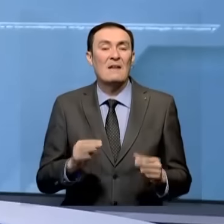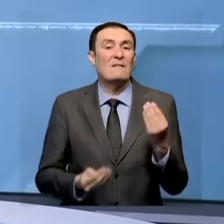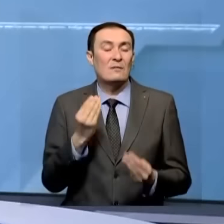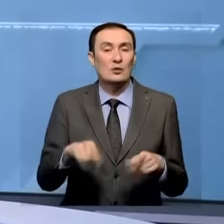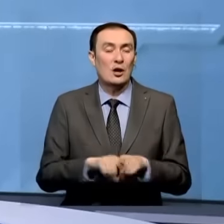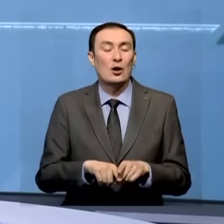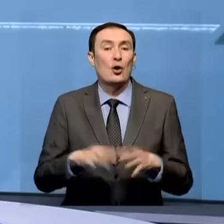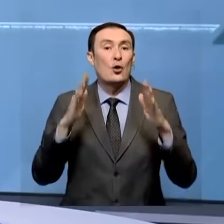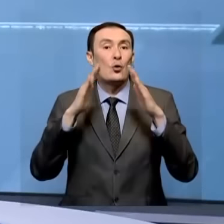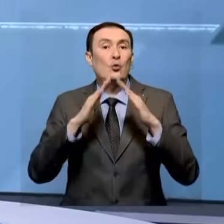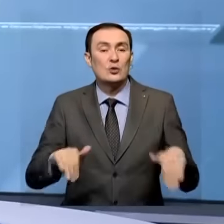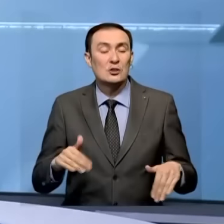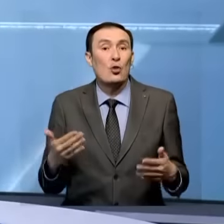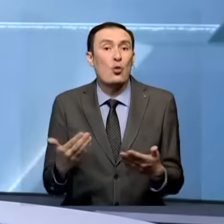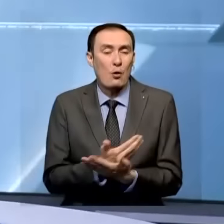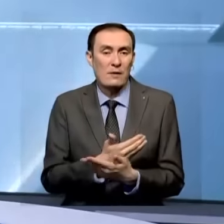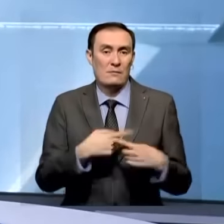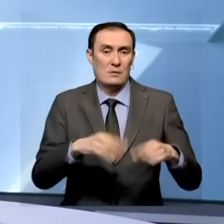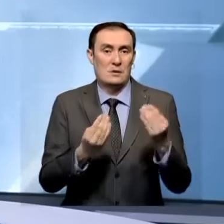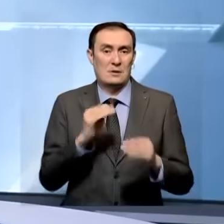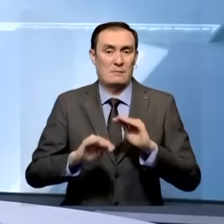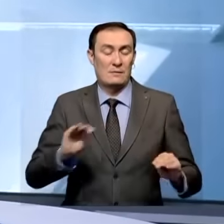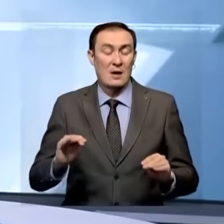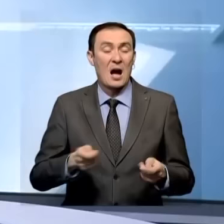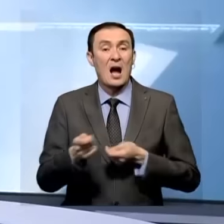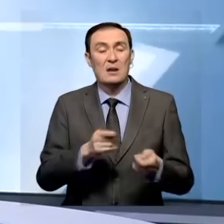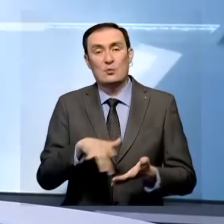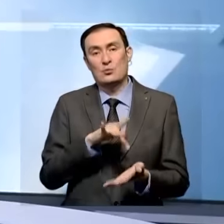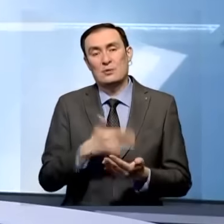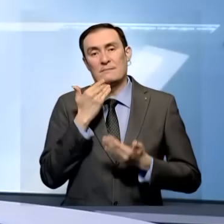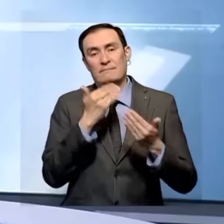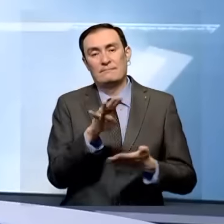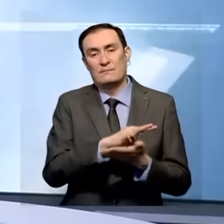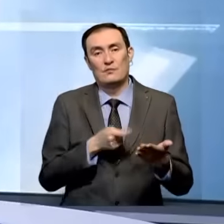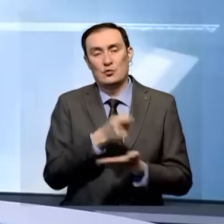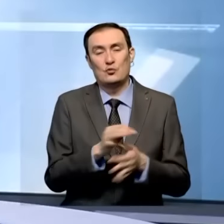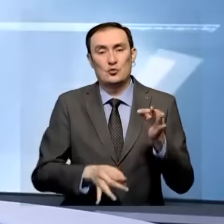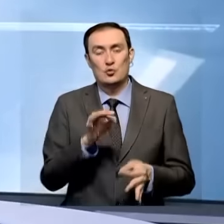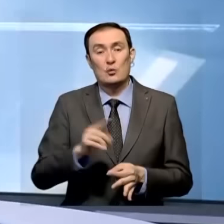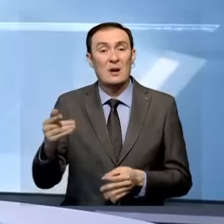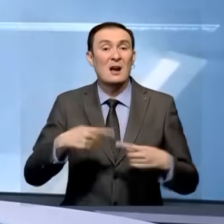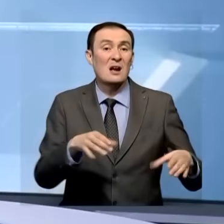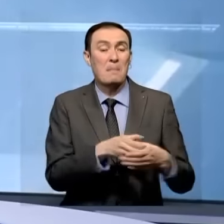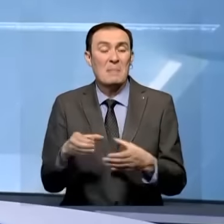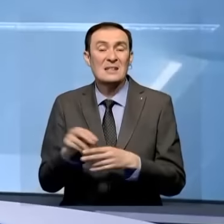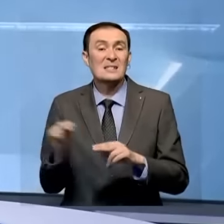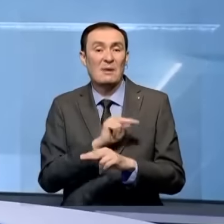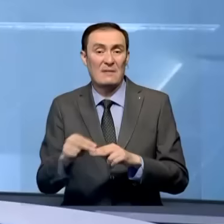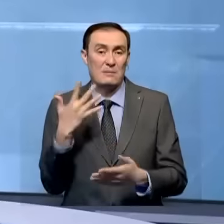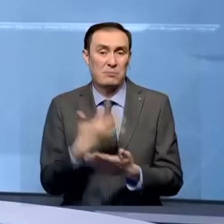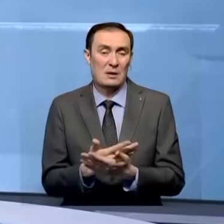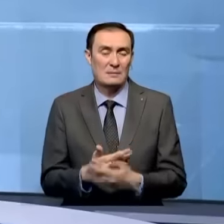так как рушатся теперь уже новые сооружения. Акимат города обратился в суд, чтобы заставить подрядчиков исправить